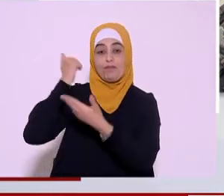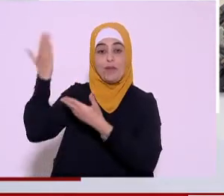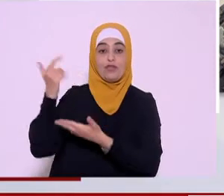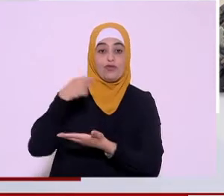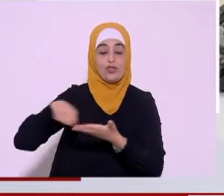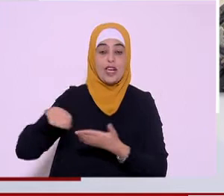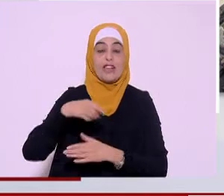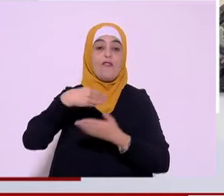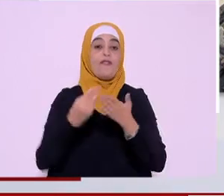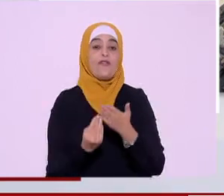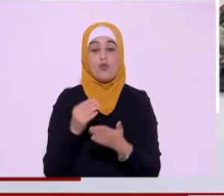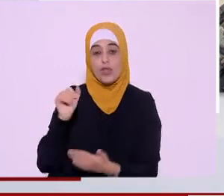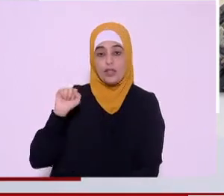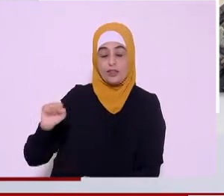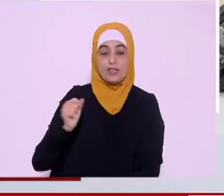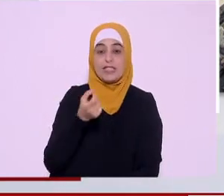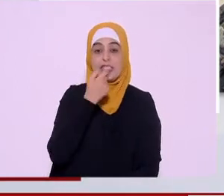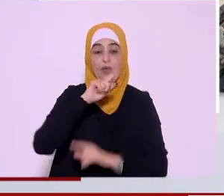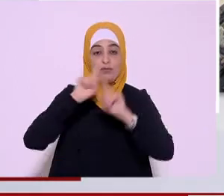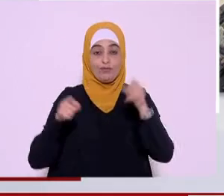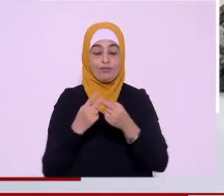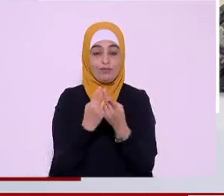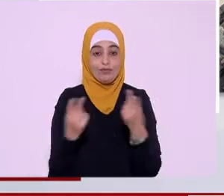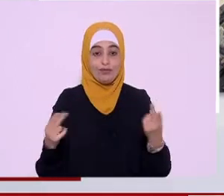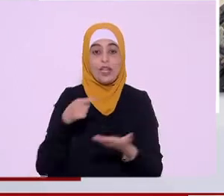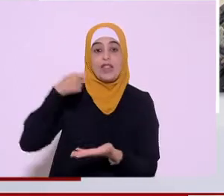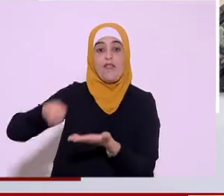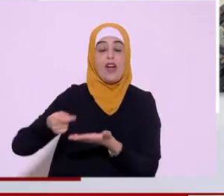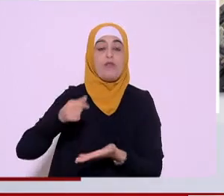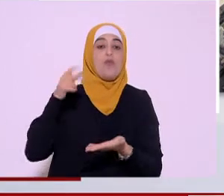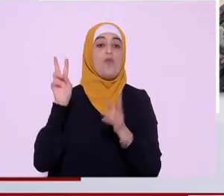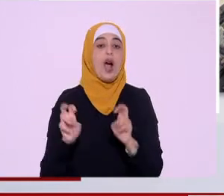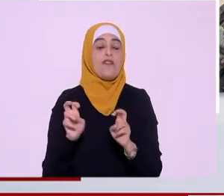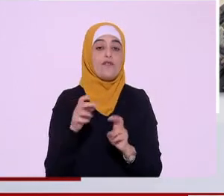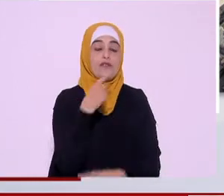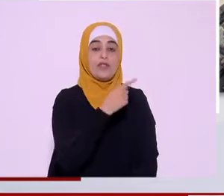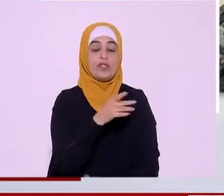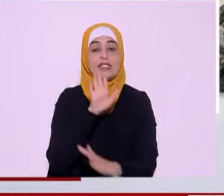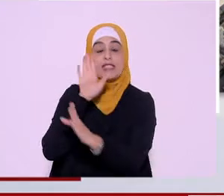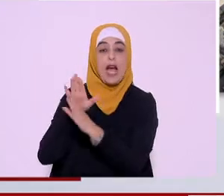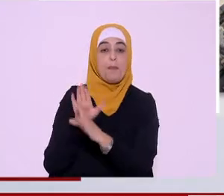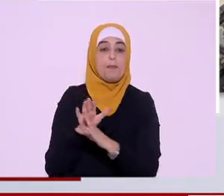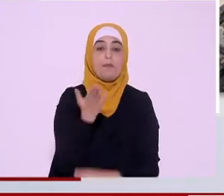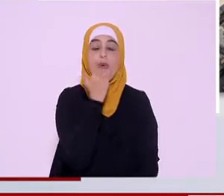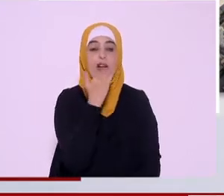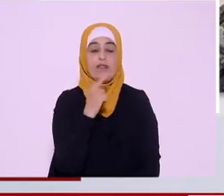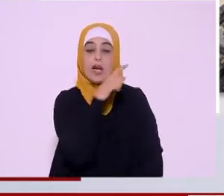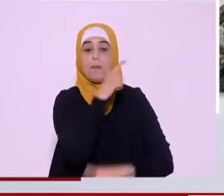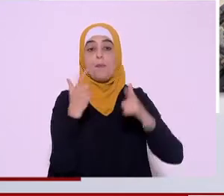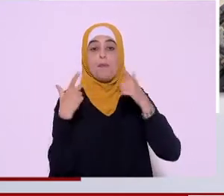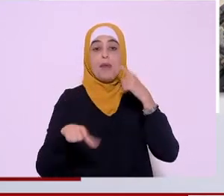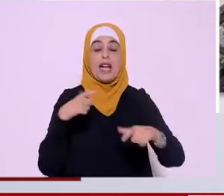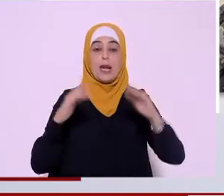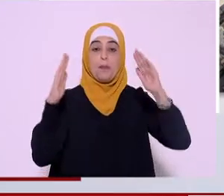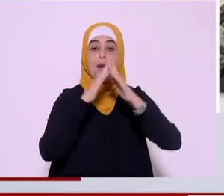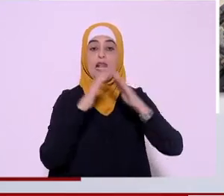عن دفع فواتير لمستوردي المواد الطبية والأدوية، بحيث يدعم المصرف المركزي هذه